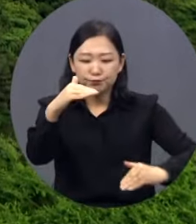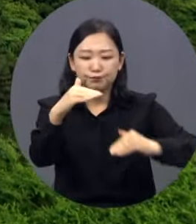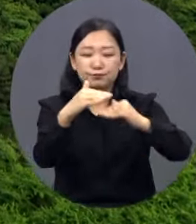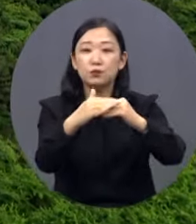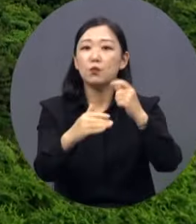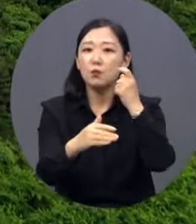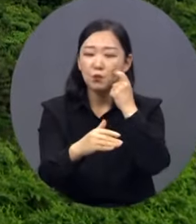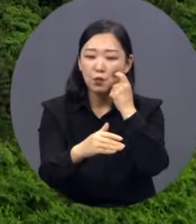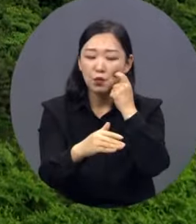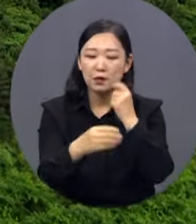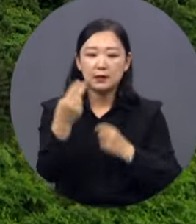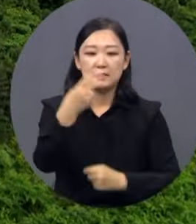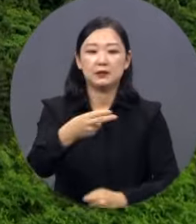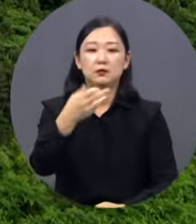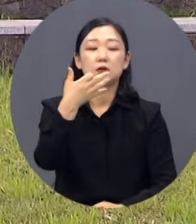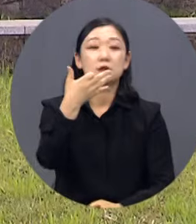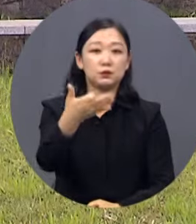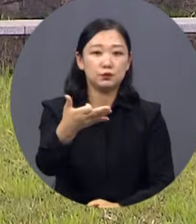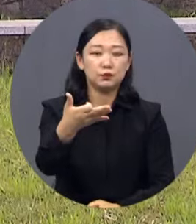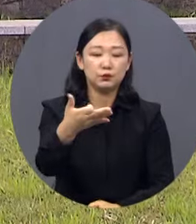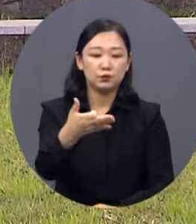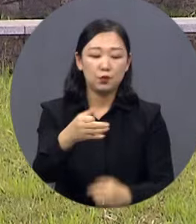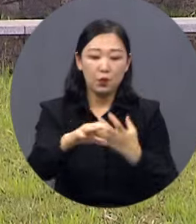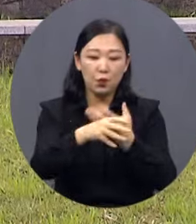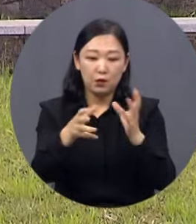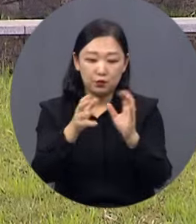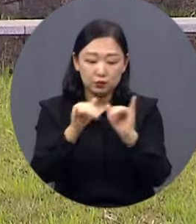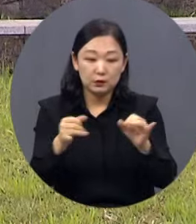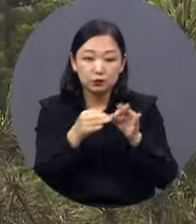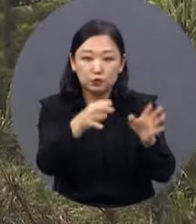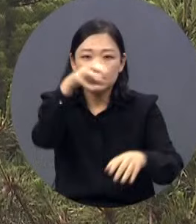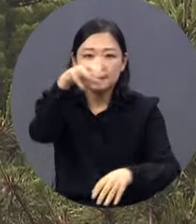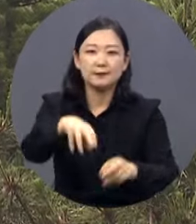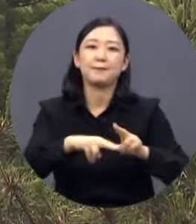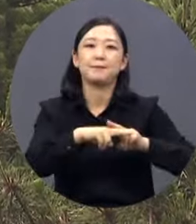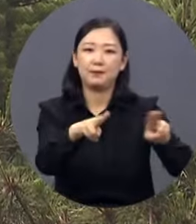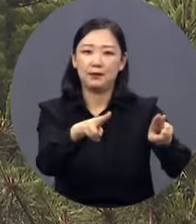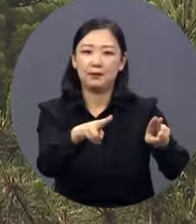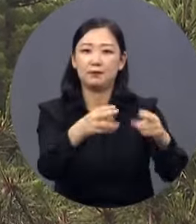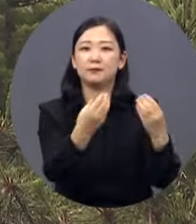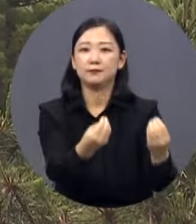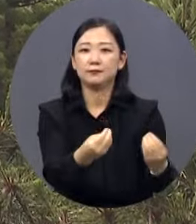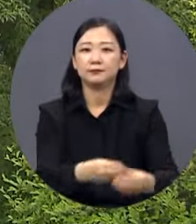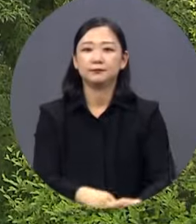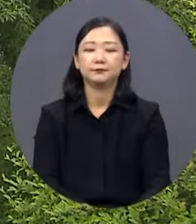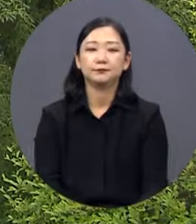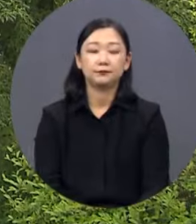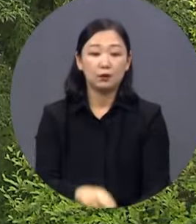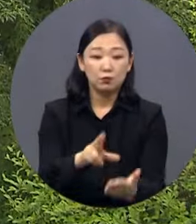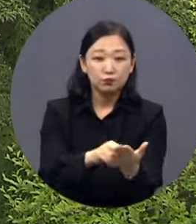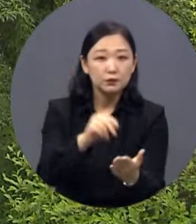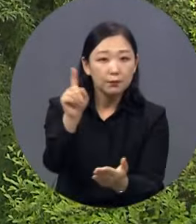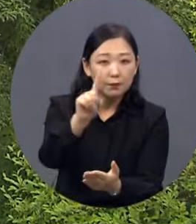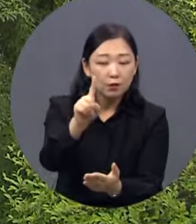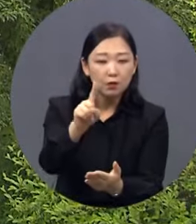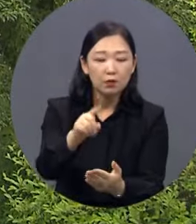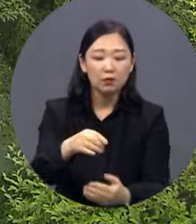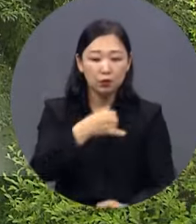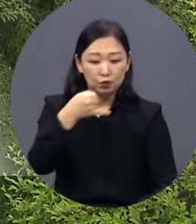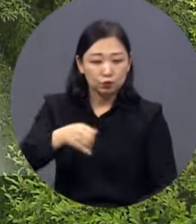못했다며 2019년 외국인 투자 지역에서 시켰습니다 문제는